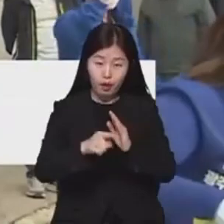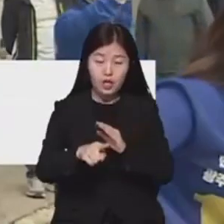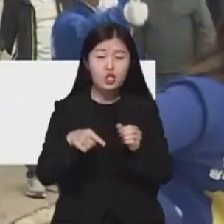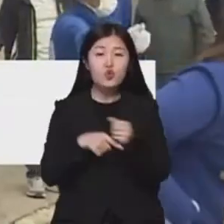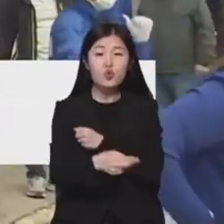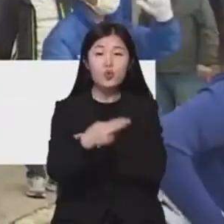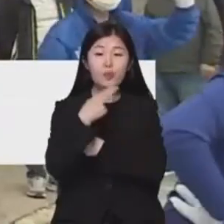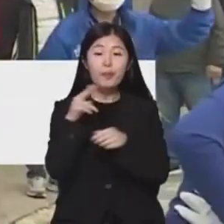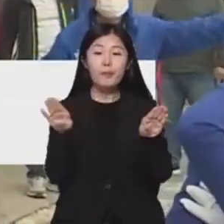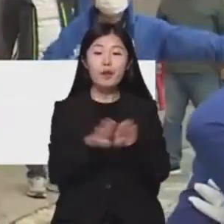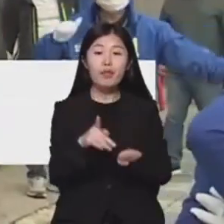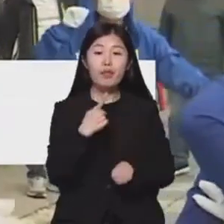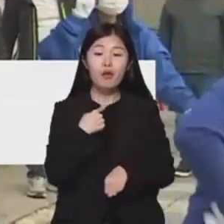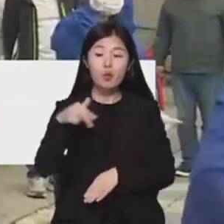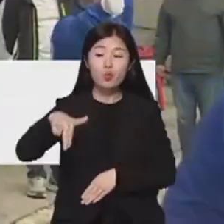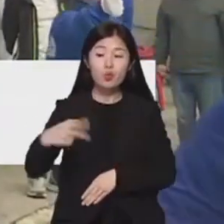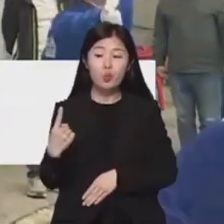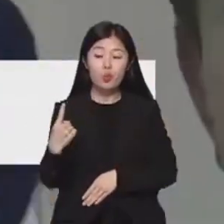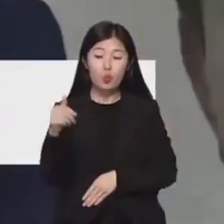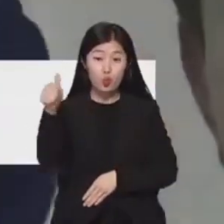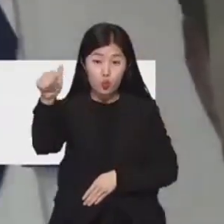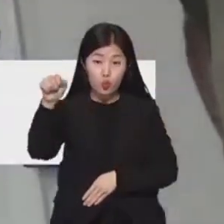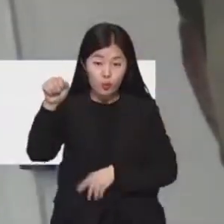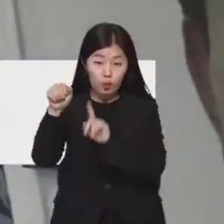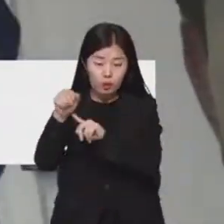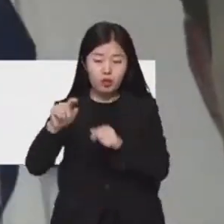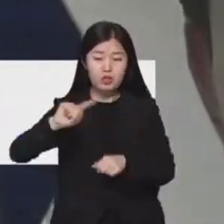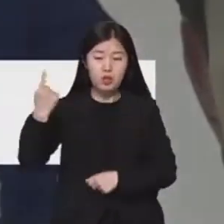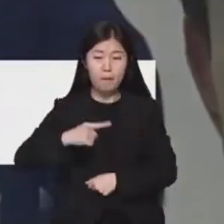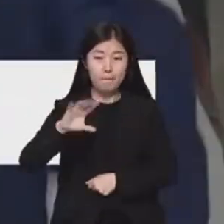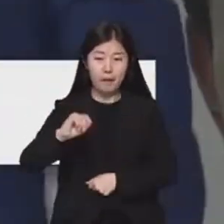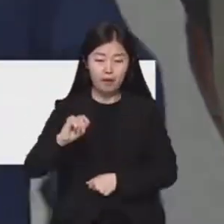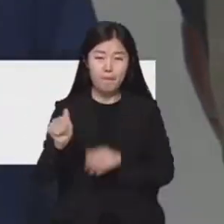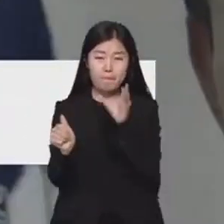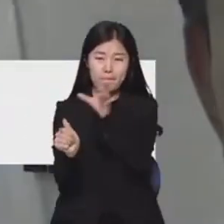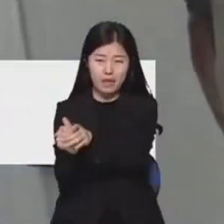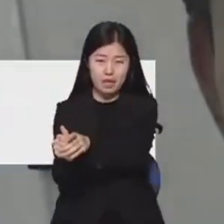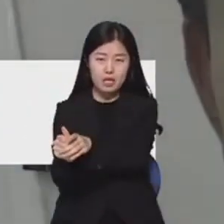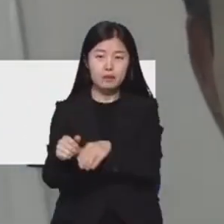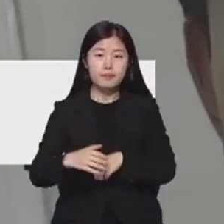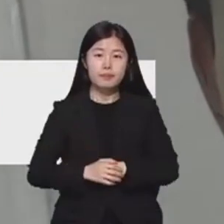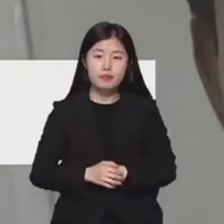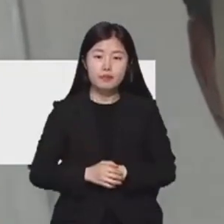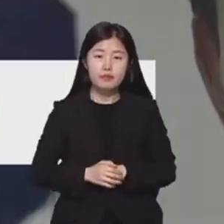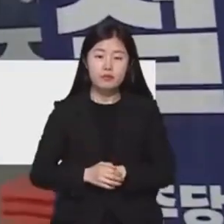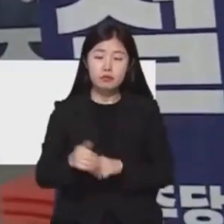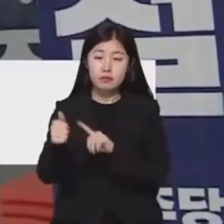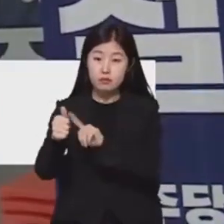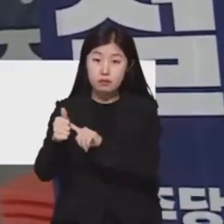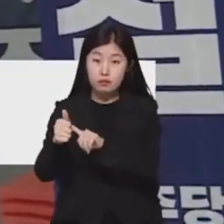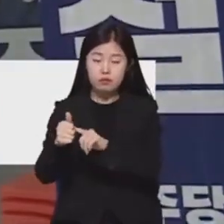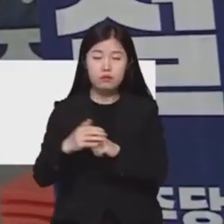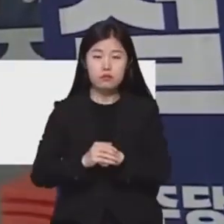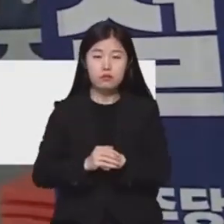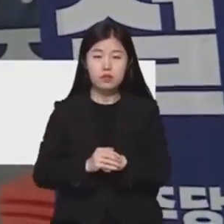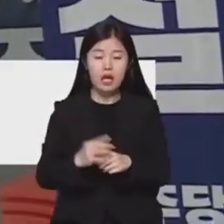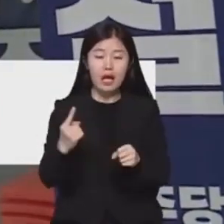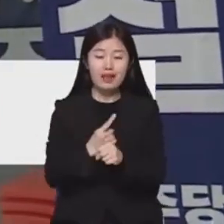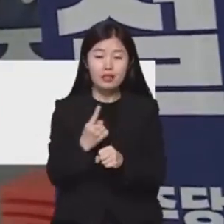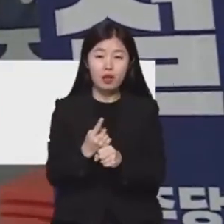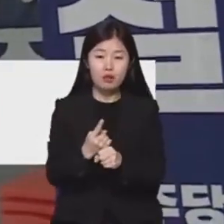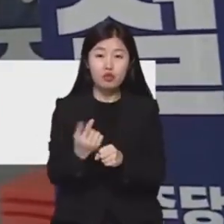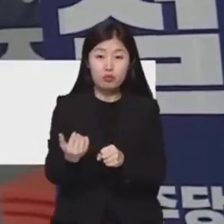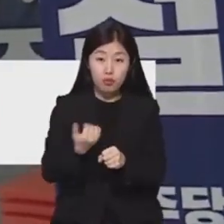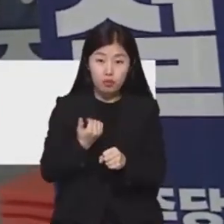사유 없이 참석하지 않은 조 후보에 대해 1천만 원의 과태료를 부과했다고 밝혔습니다. 조 후보는 토론회 시작을 1시간여